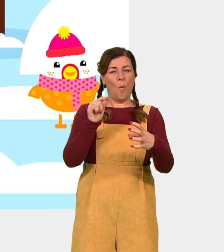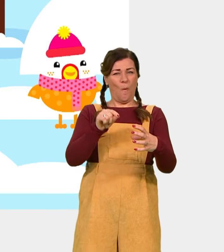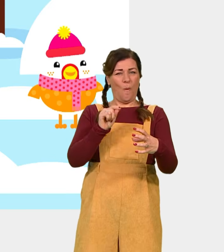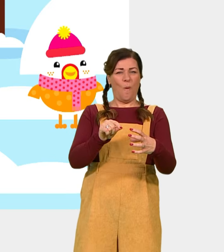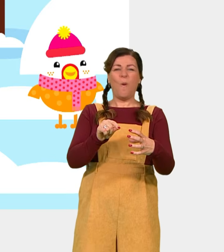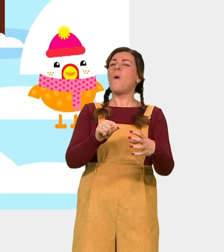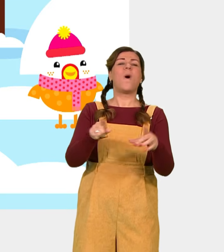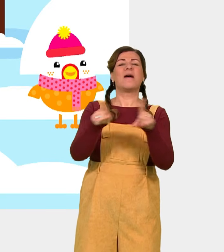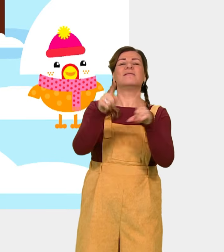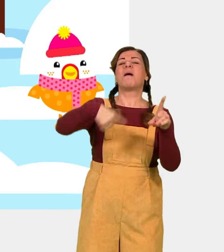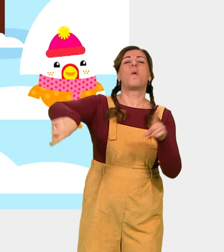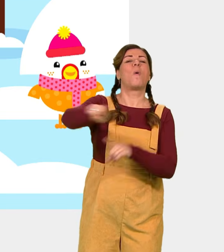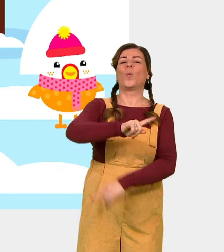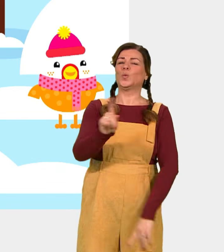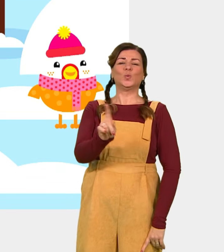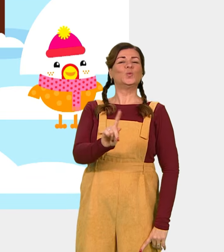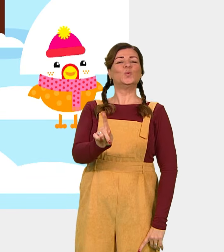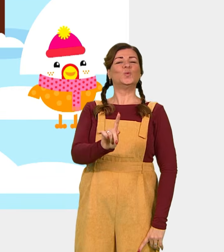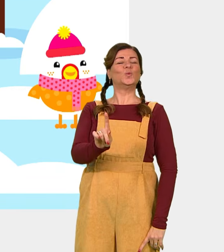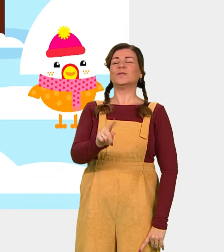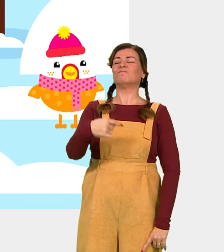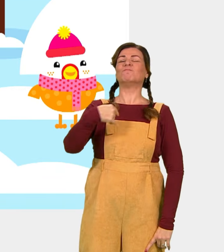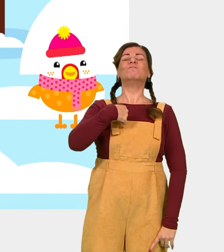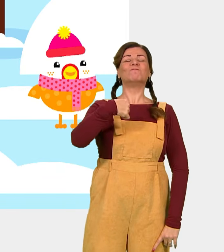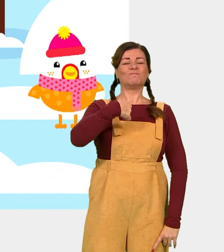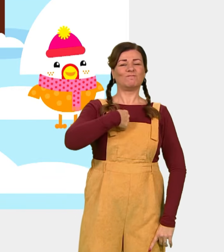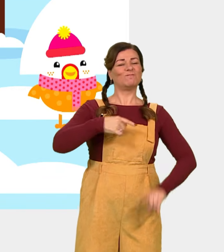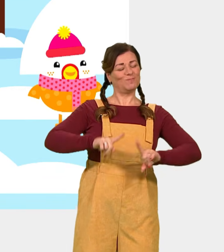Ond nid pelen eira gyffredin, o na.